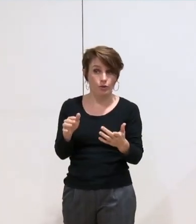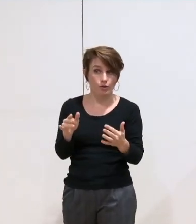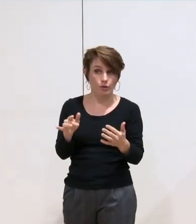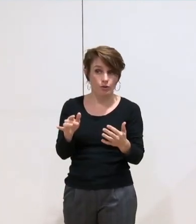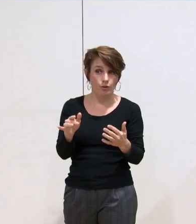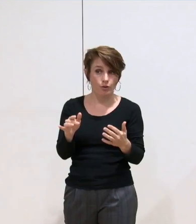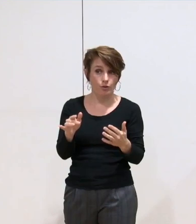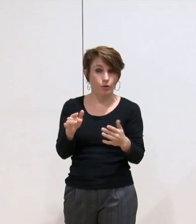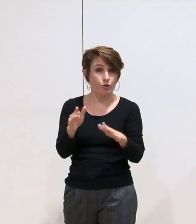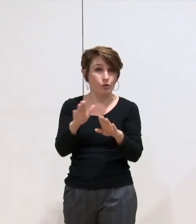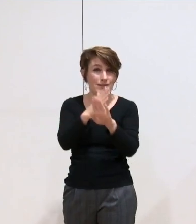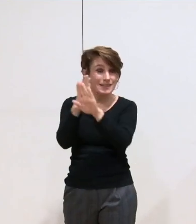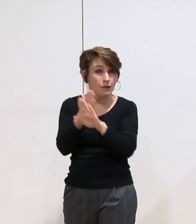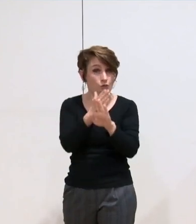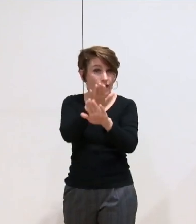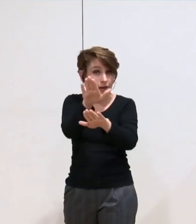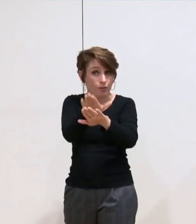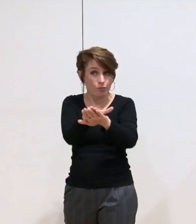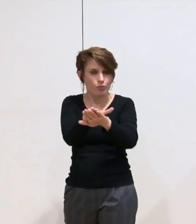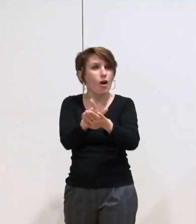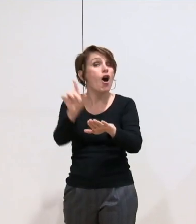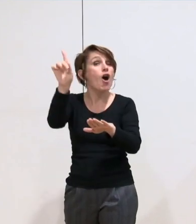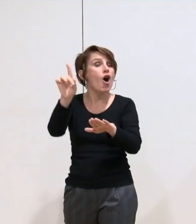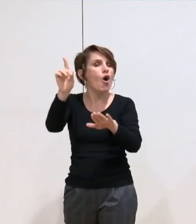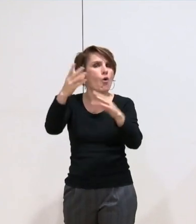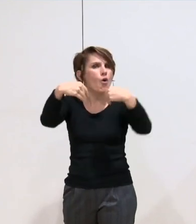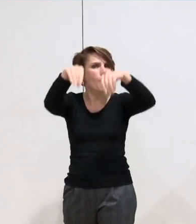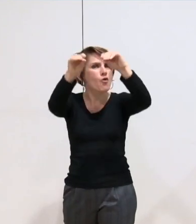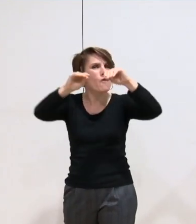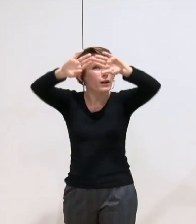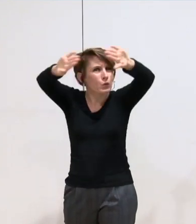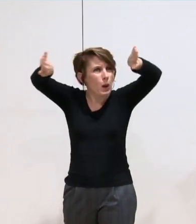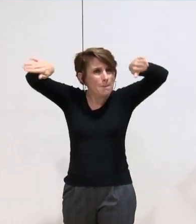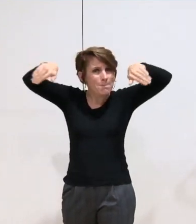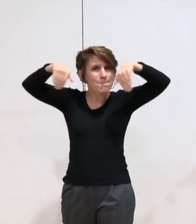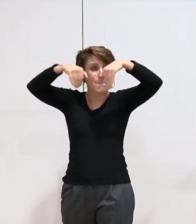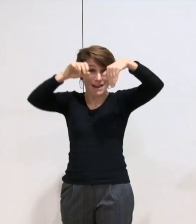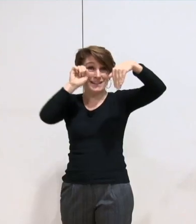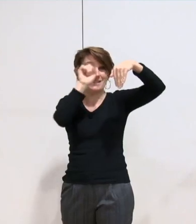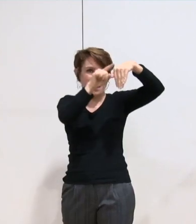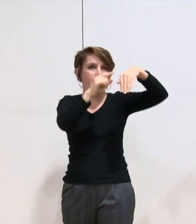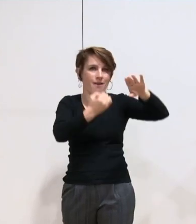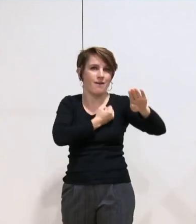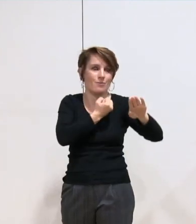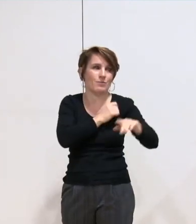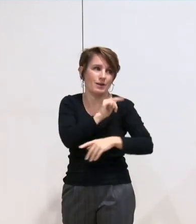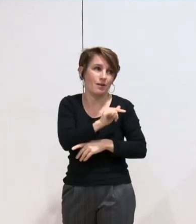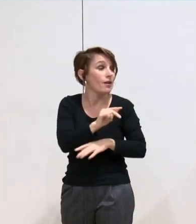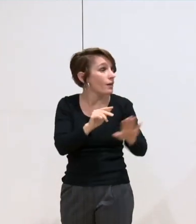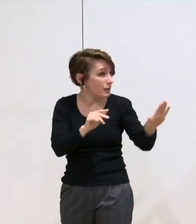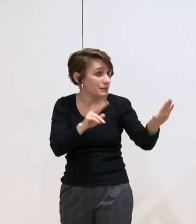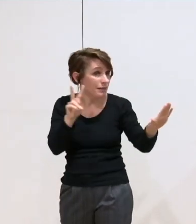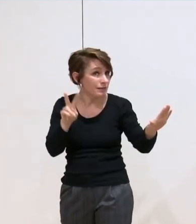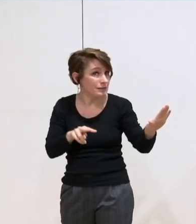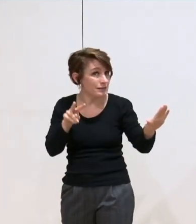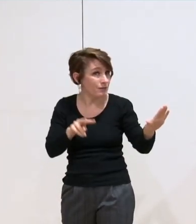sous les couvertures en haut de la piste. Et quand c'est vrai qu'on a été